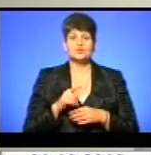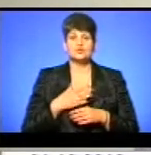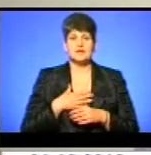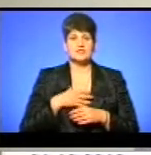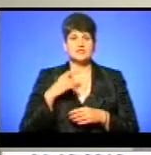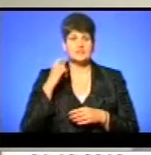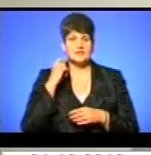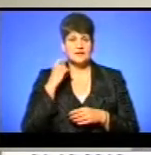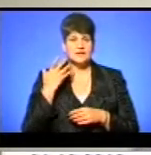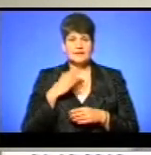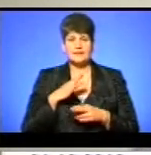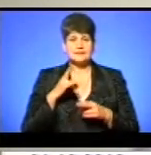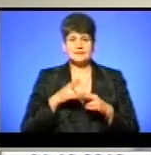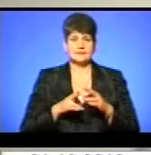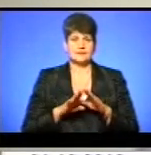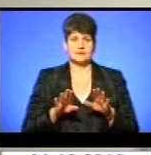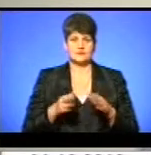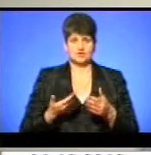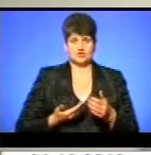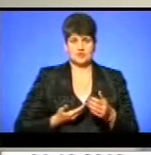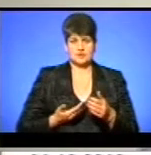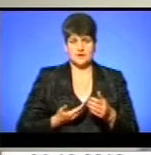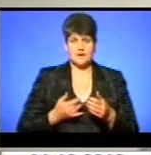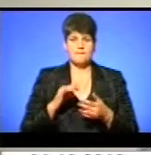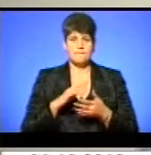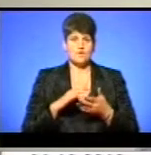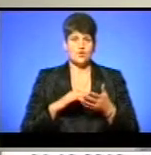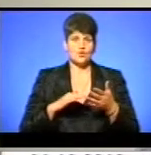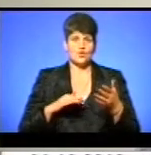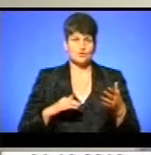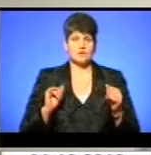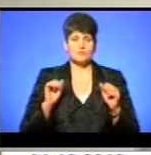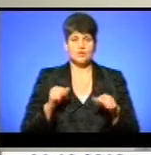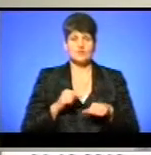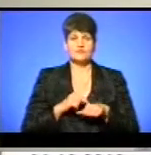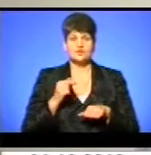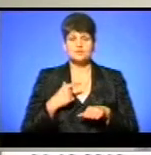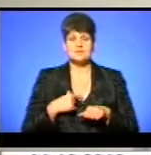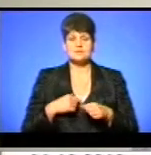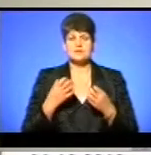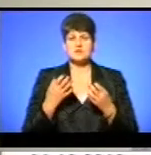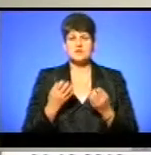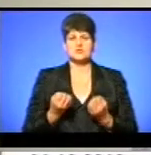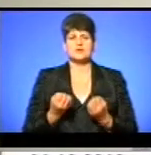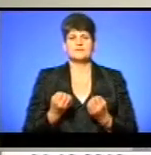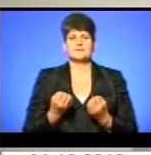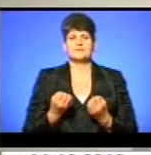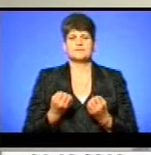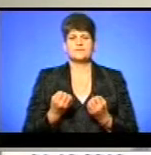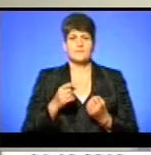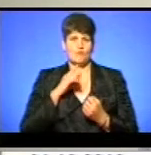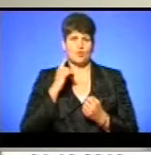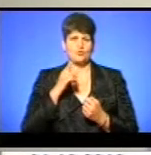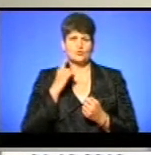вік не закінчується життя, а продовжується, і можна відчути себе ще зовсім